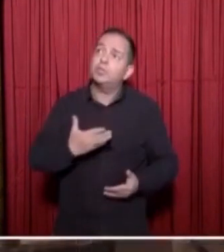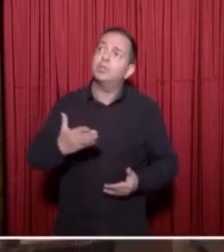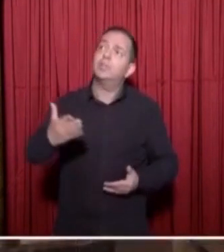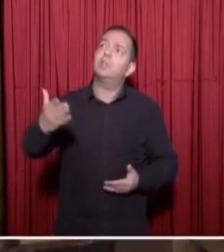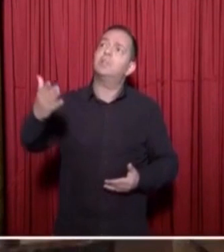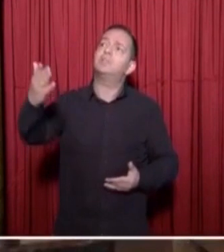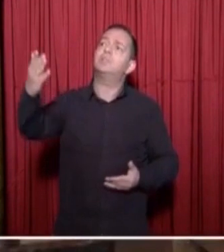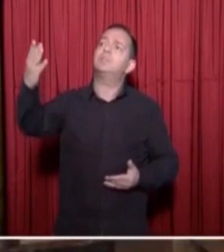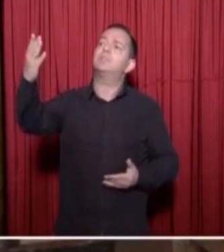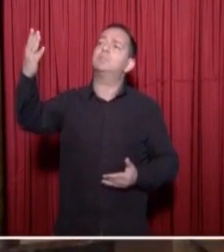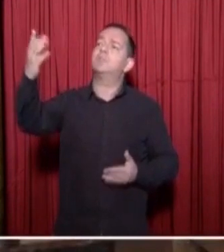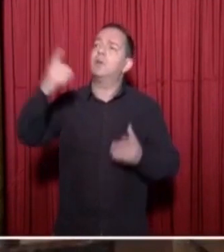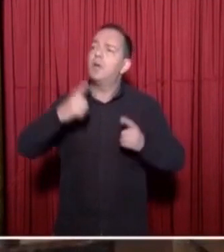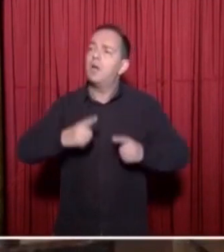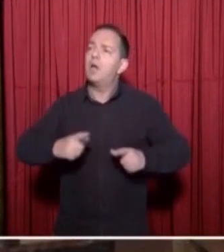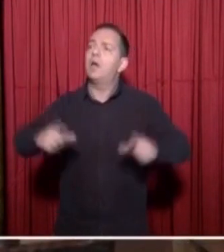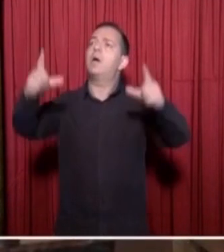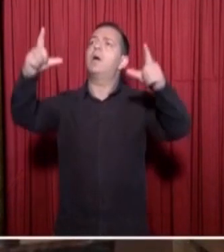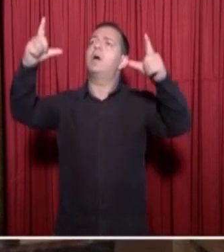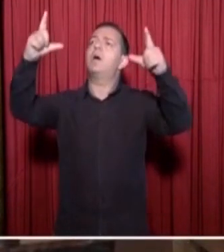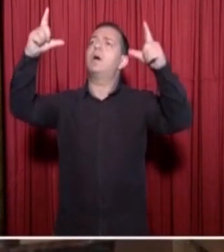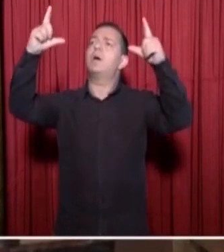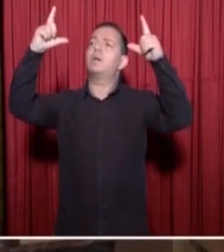ανύψον κράζουσα